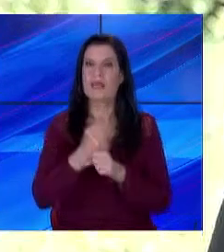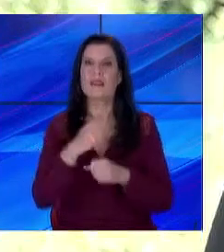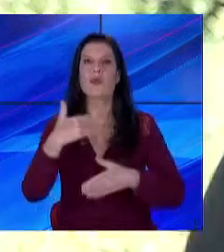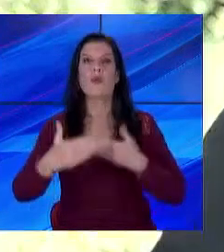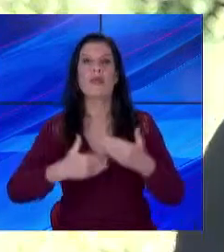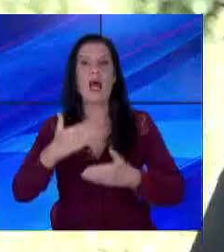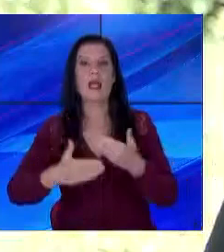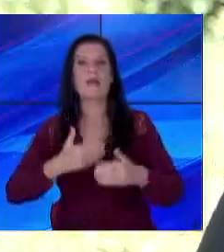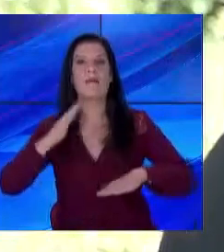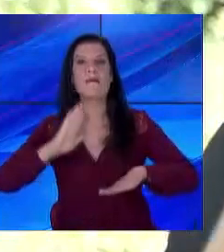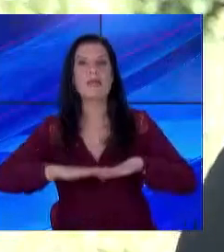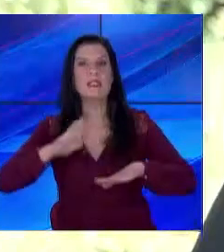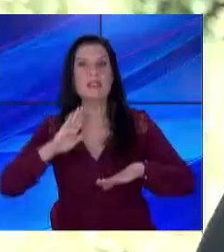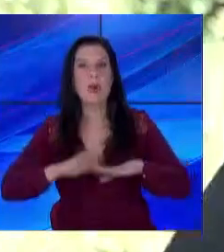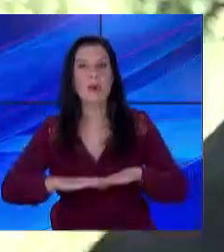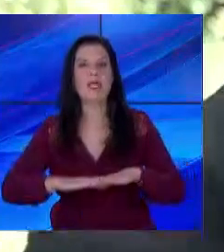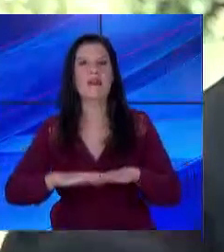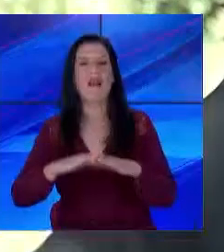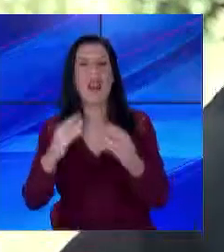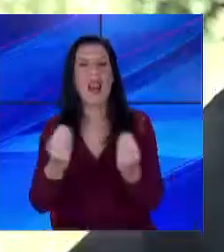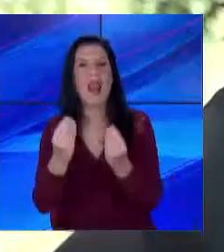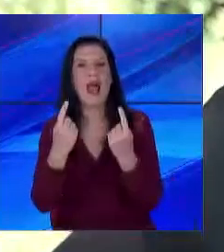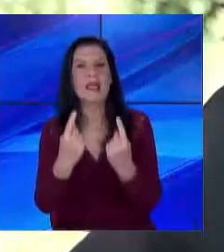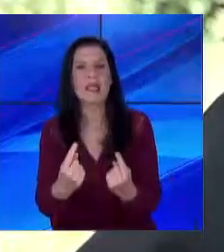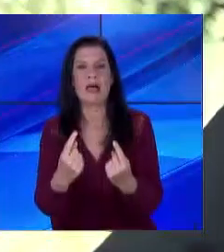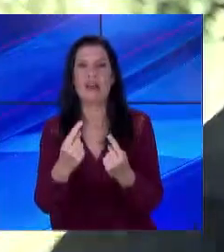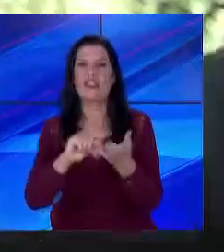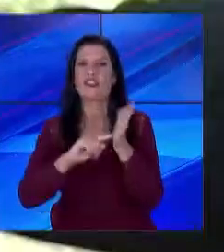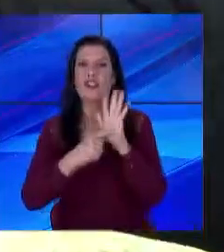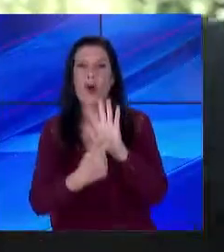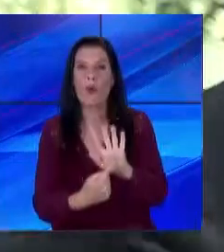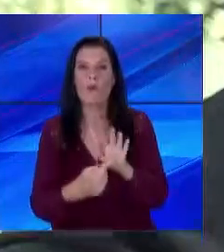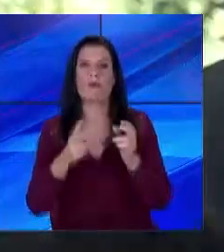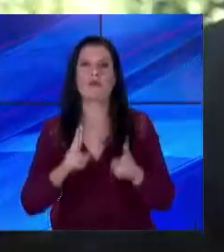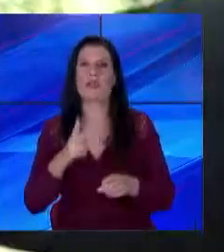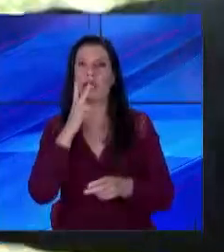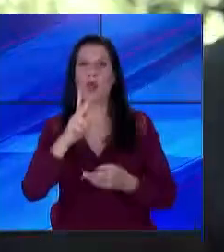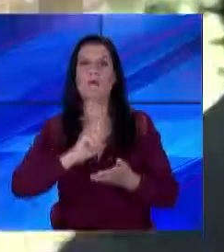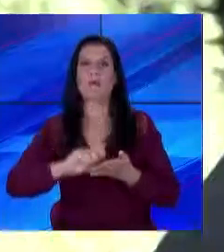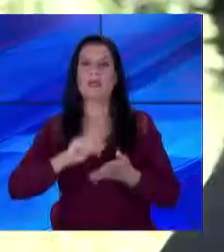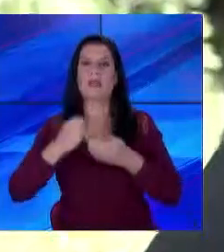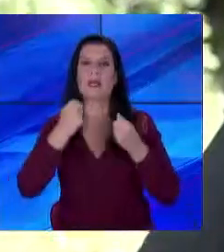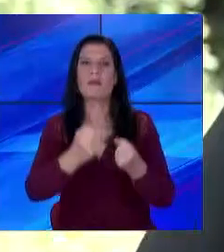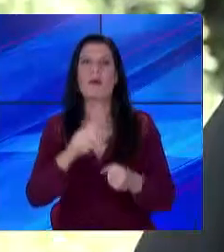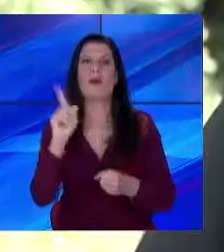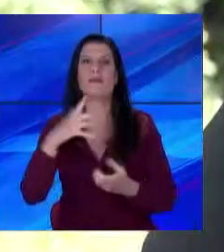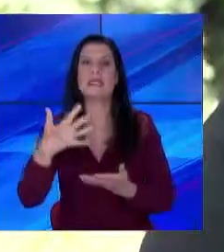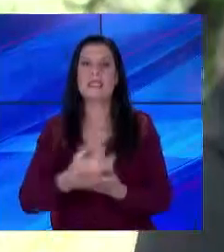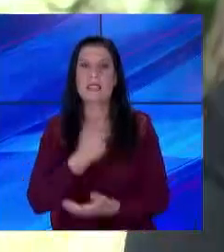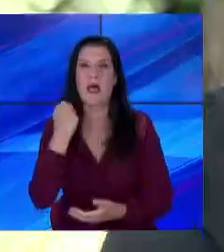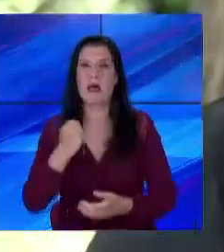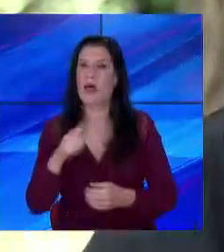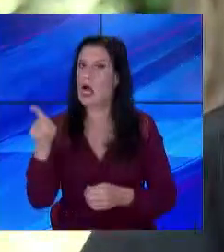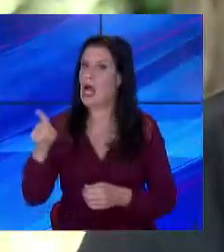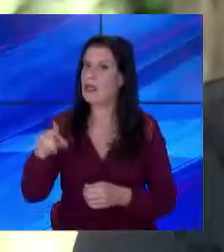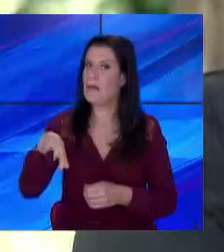מקצועי, ענייני, שקוף. אפשר להיכנס לאתר משרד התחבורה, לראות מי זכה, מי עוד יזכה.